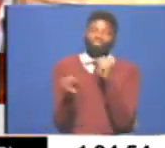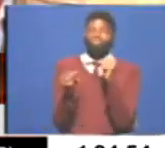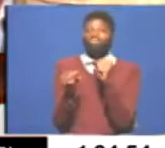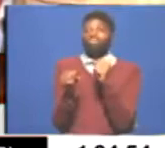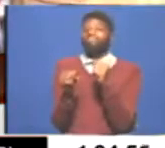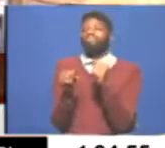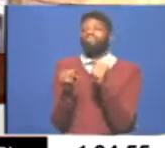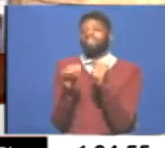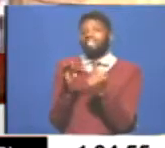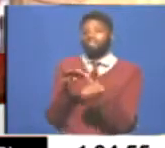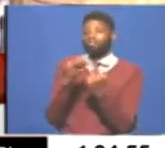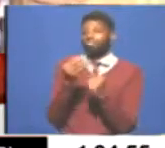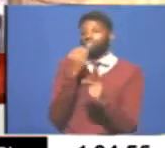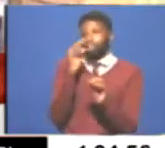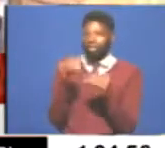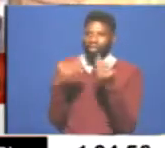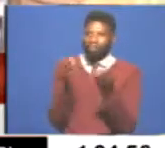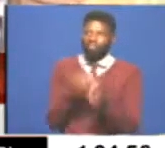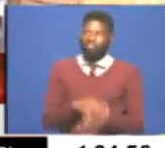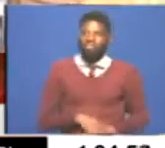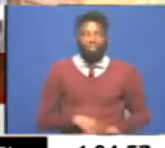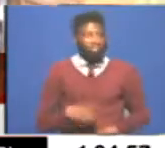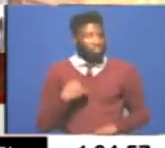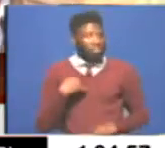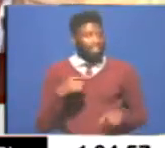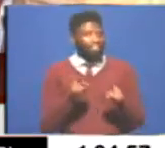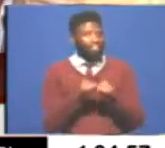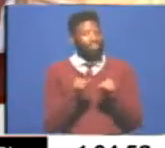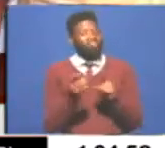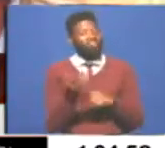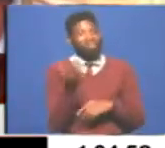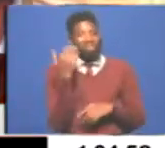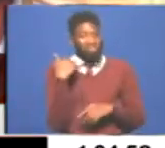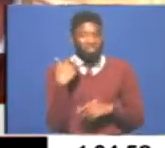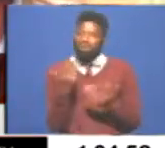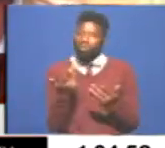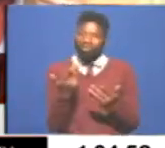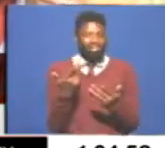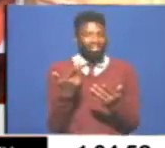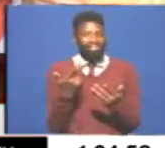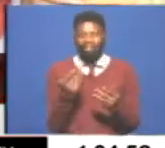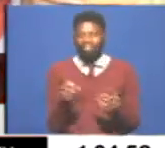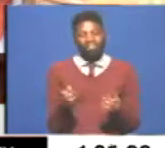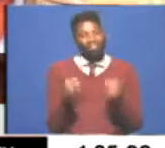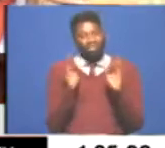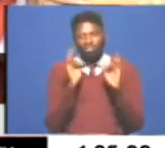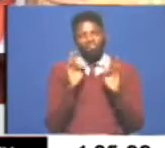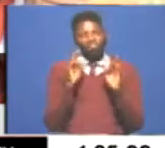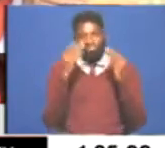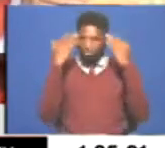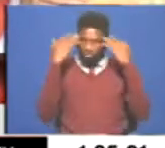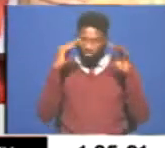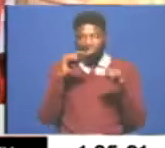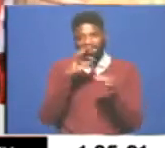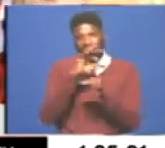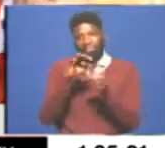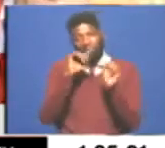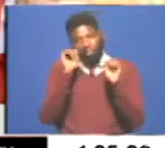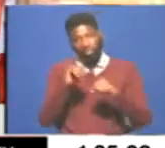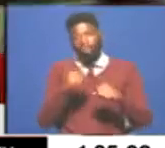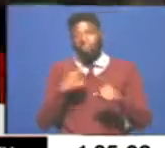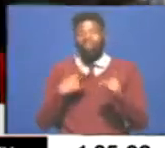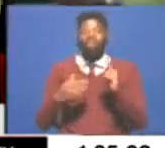mimi nilikuwa sina namna yote, sikujua kama nitakunya leo chai, pamoja na sabuni chochote